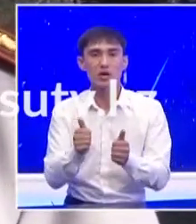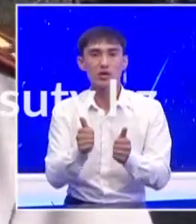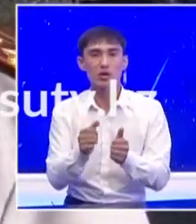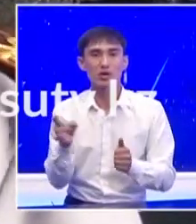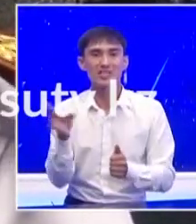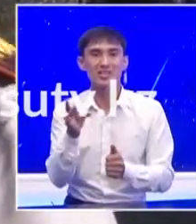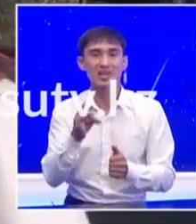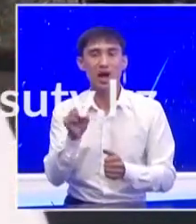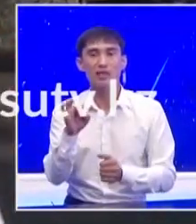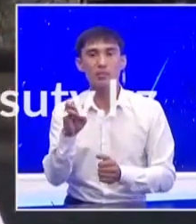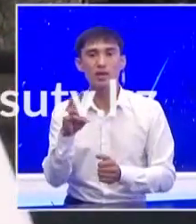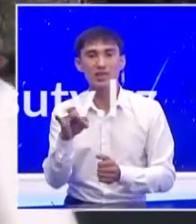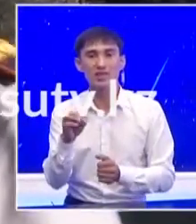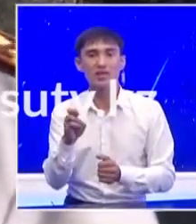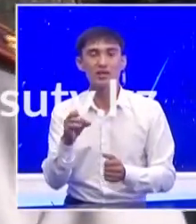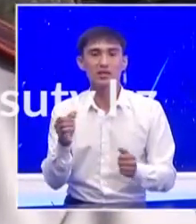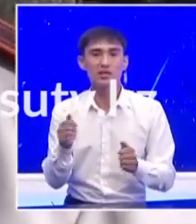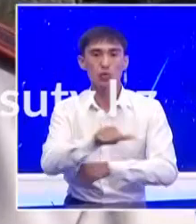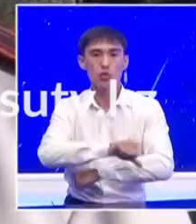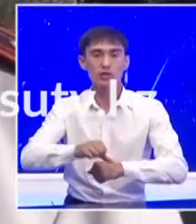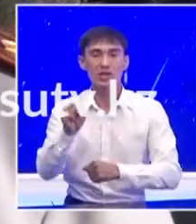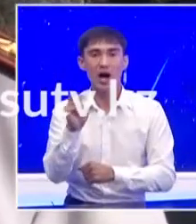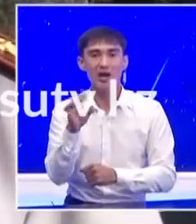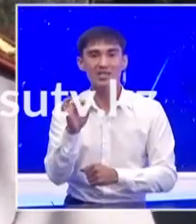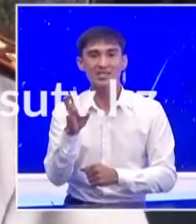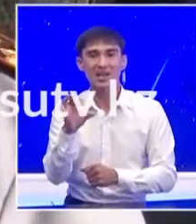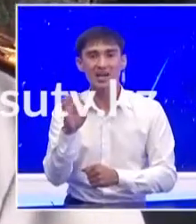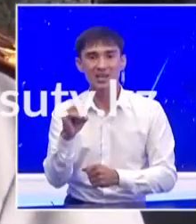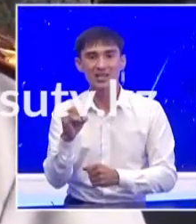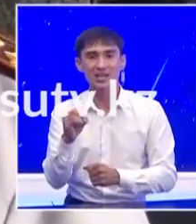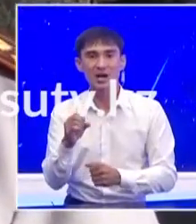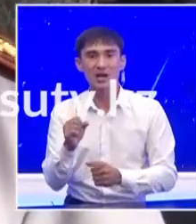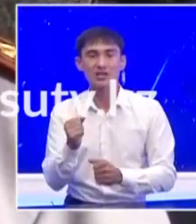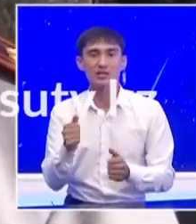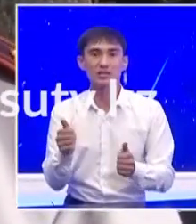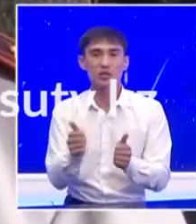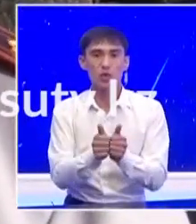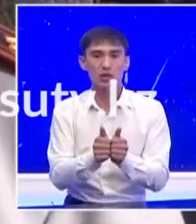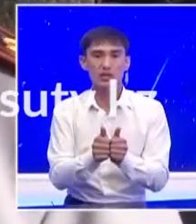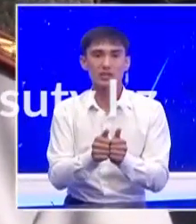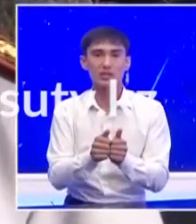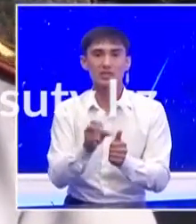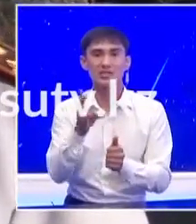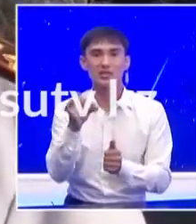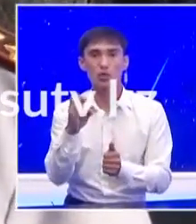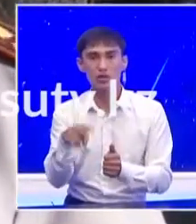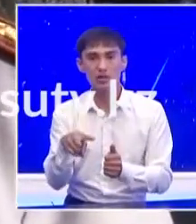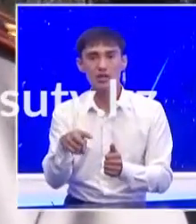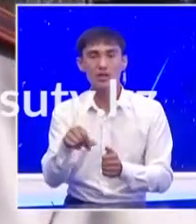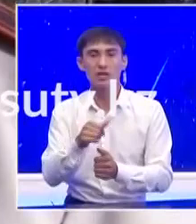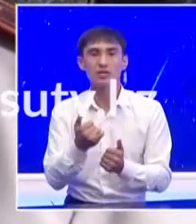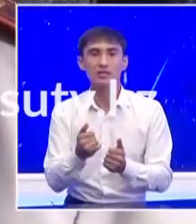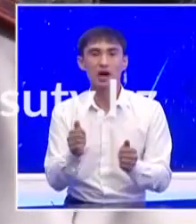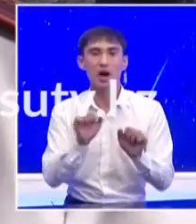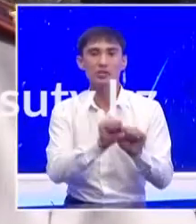ресторана Атамикен по улице Хамбай Батыра, угол улицы Акынсара, остановка 9 площадка около ЗС Синойл по улице Жансугурова, возле